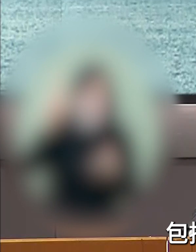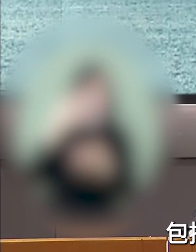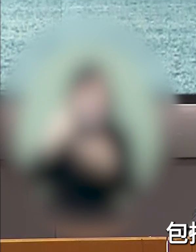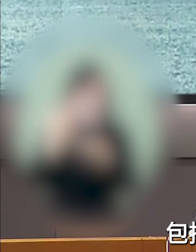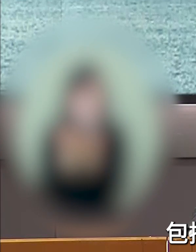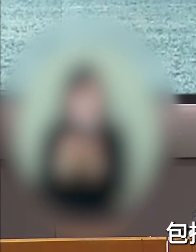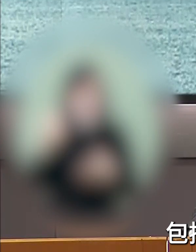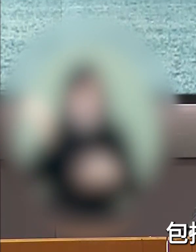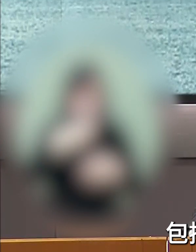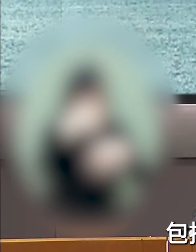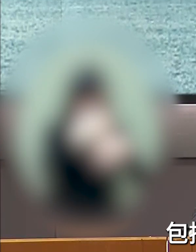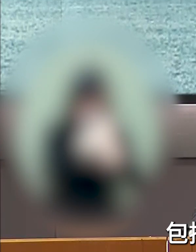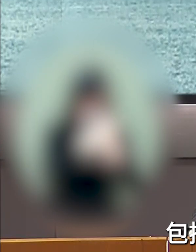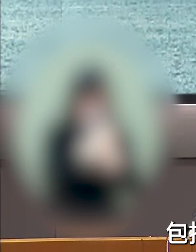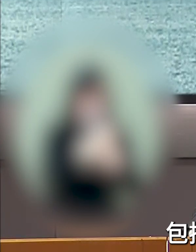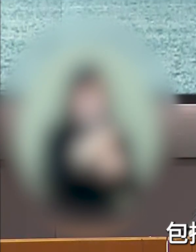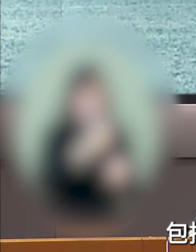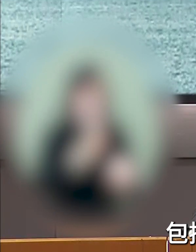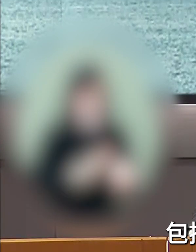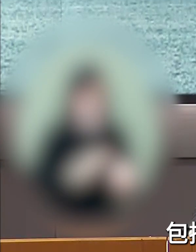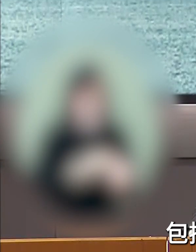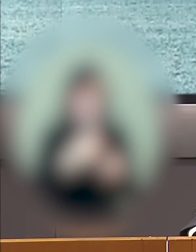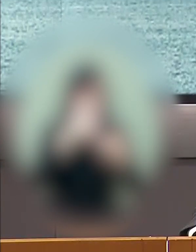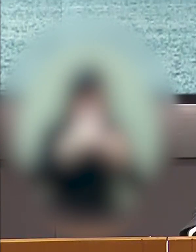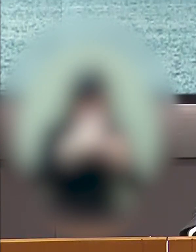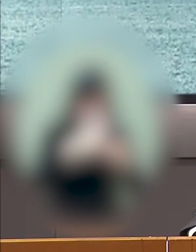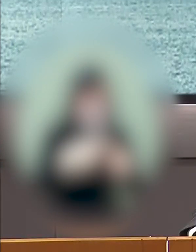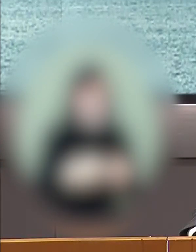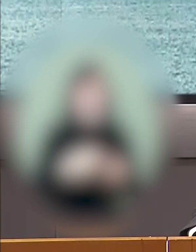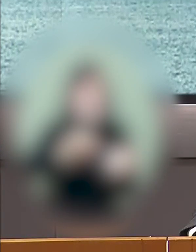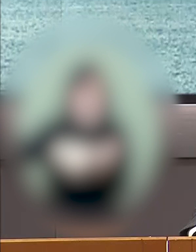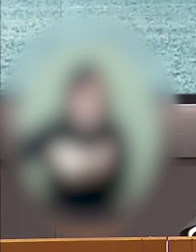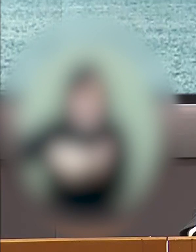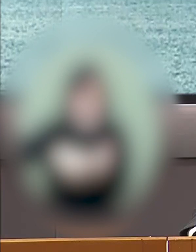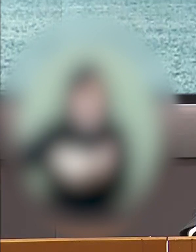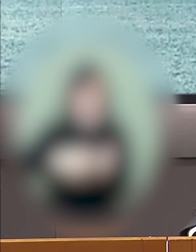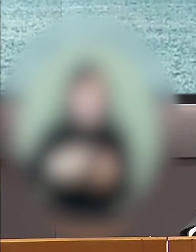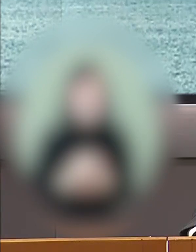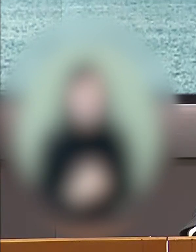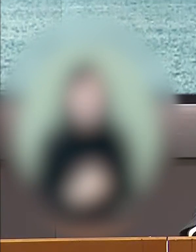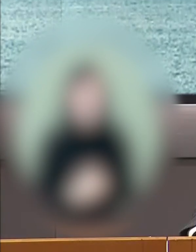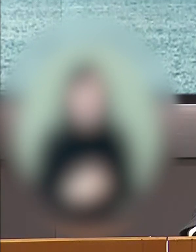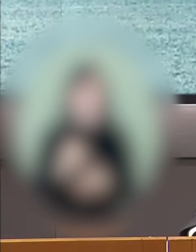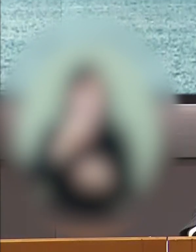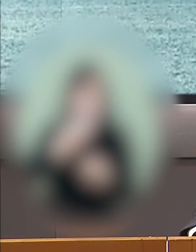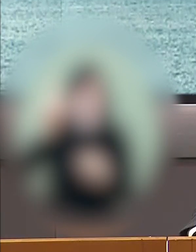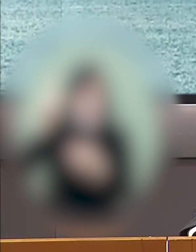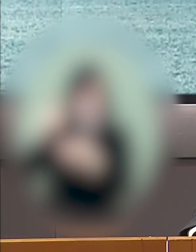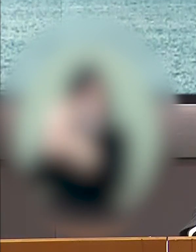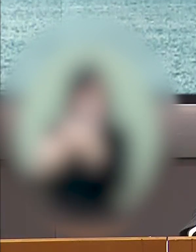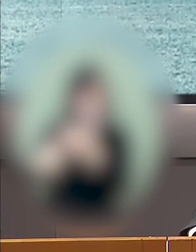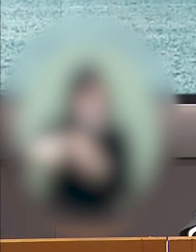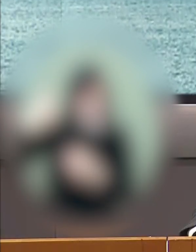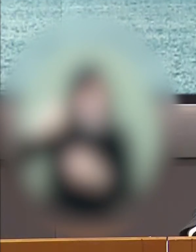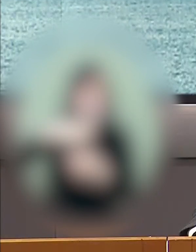就是個快速抗原測試的結果的相片以及他身份證的文件。成功上載文件之後，申報人